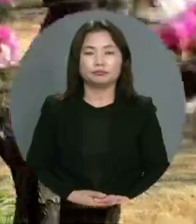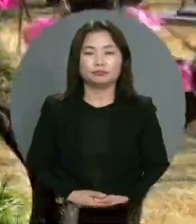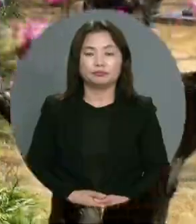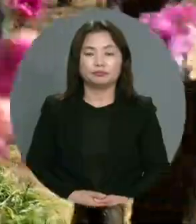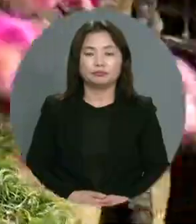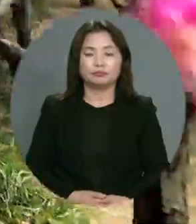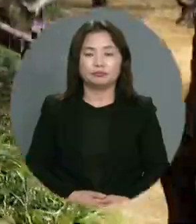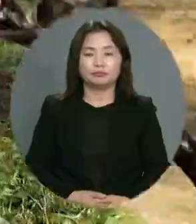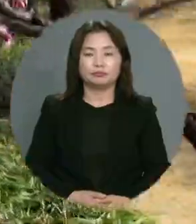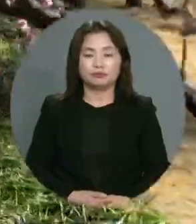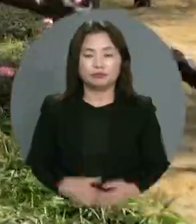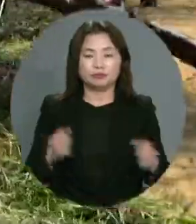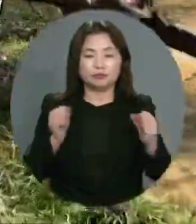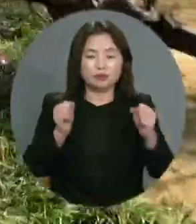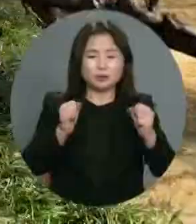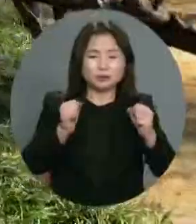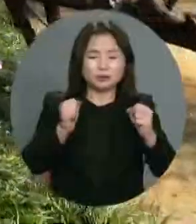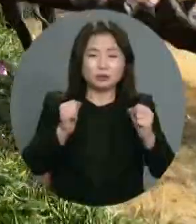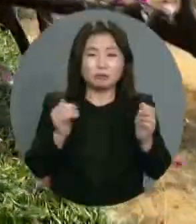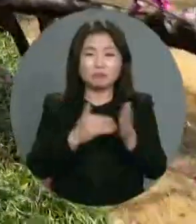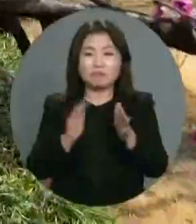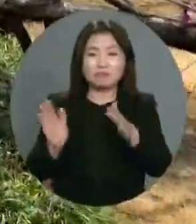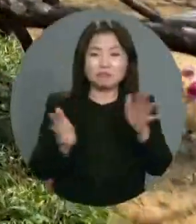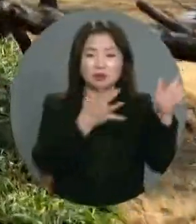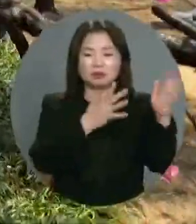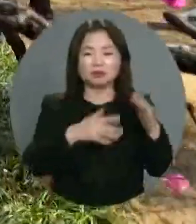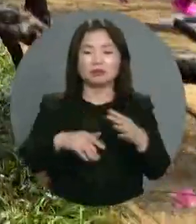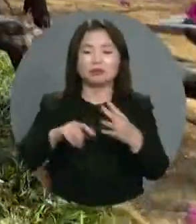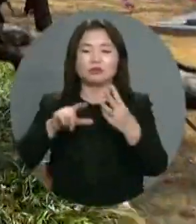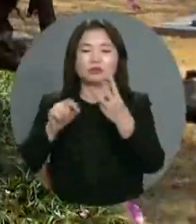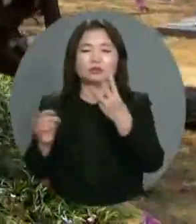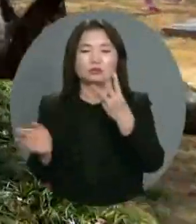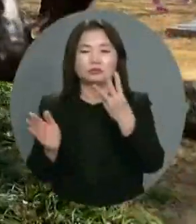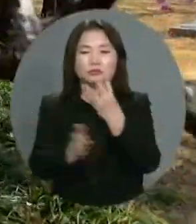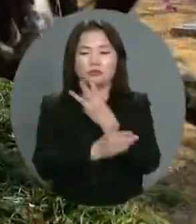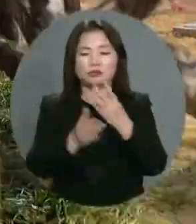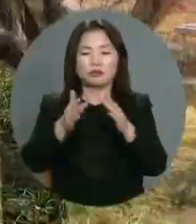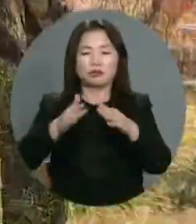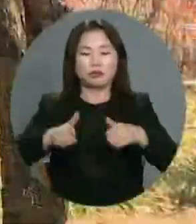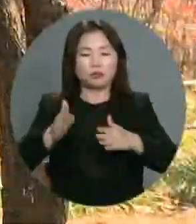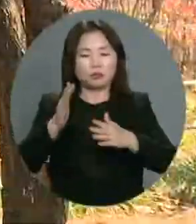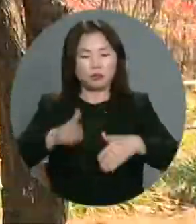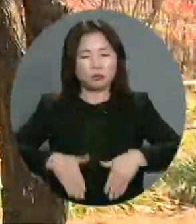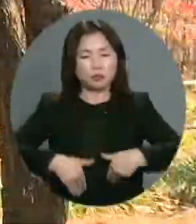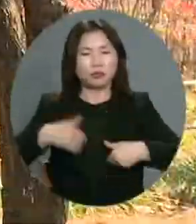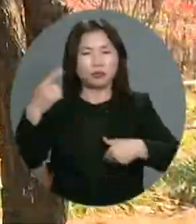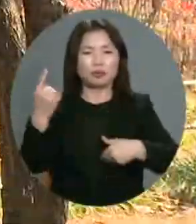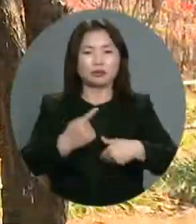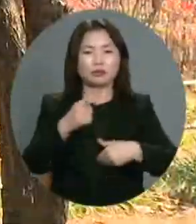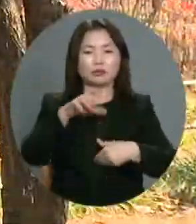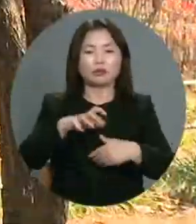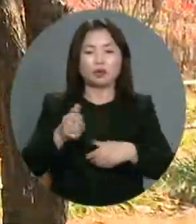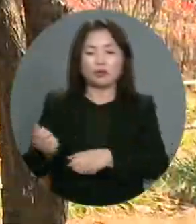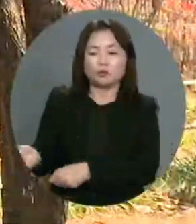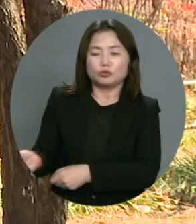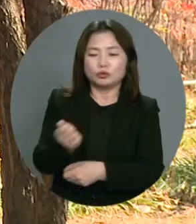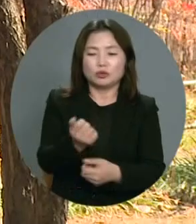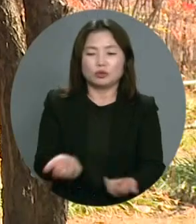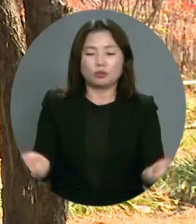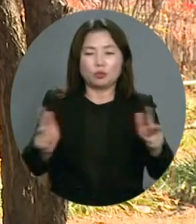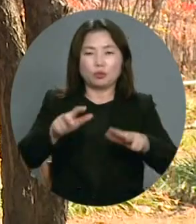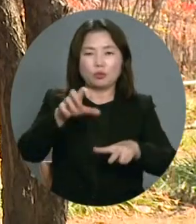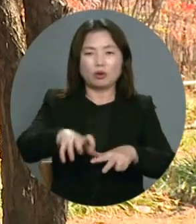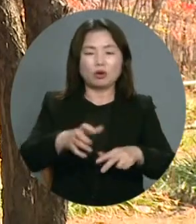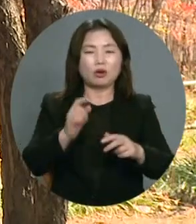끝나지 않을 것 같던 겨울이 지나고 3월과 함께 따뜻한 봄이 찾아왔습니다. 제가 나와 있는 이곳 국채보상공원에는